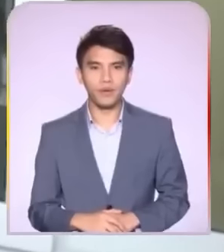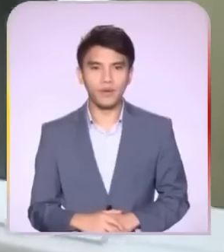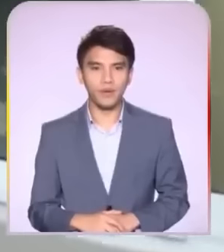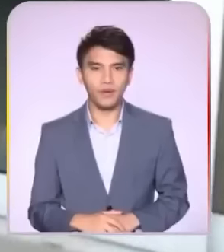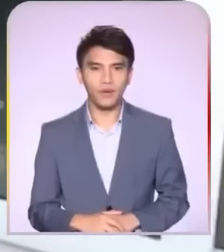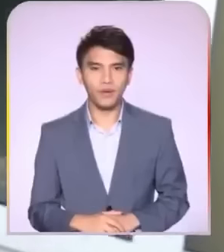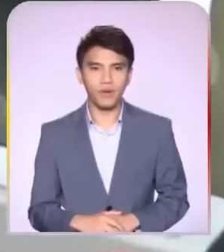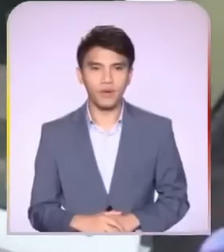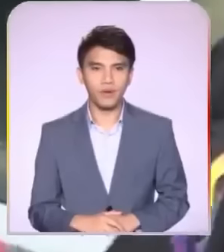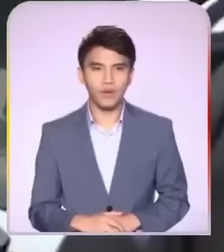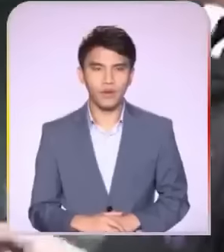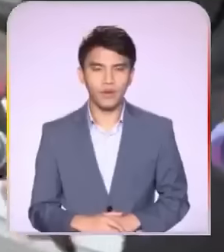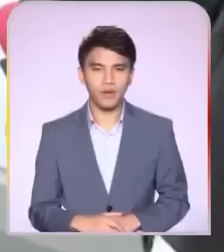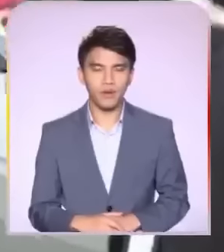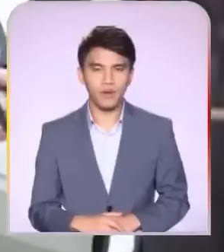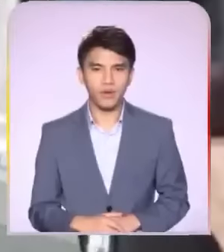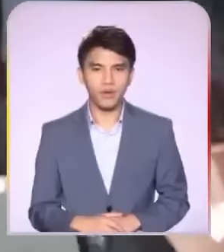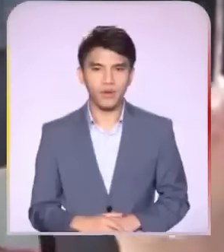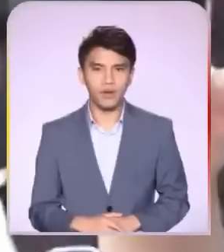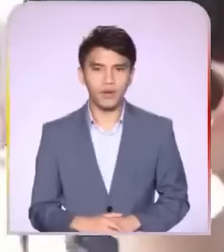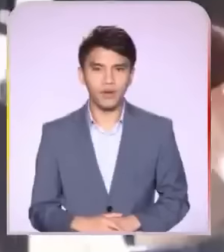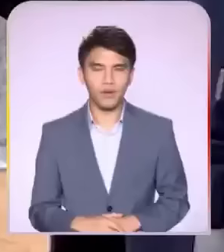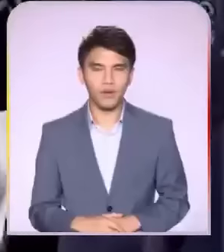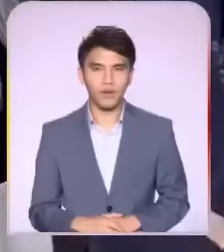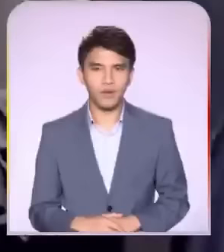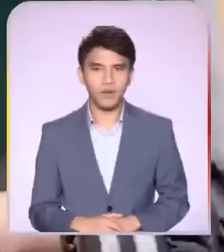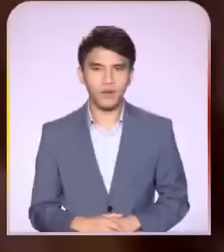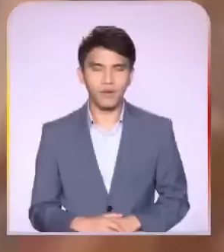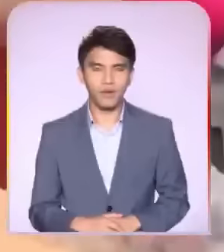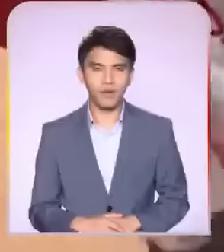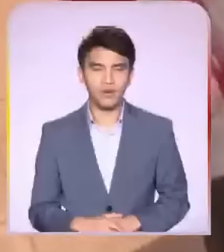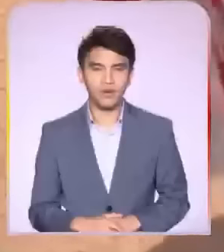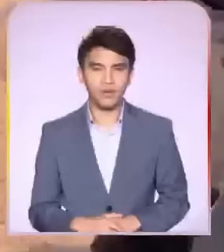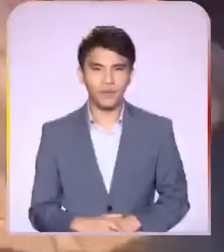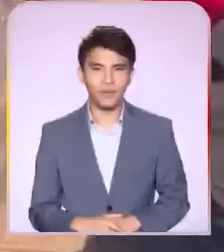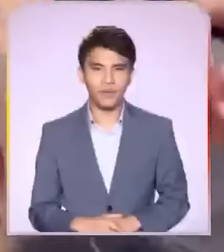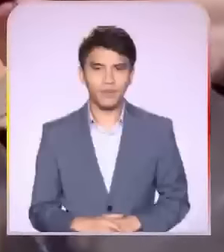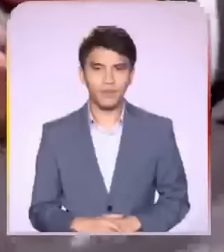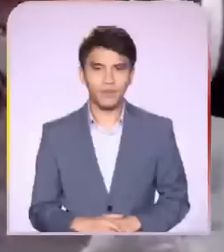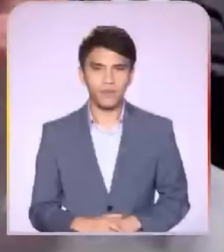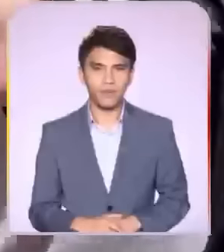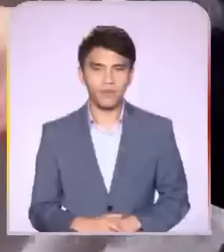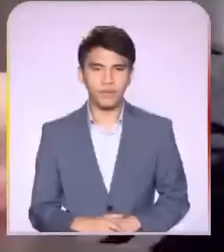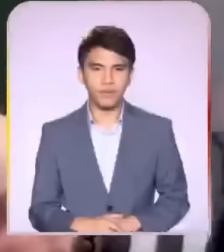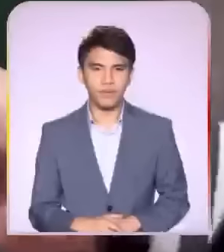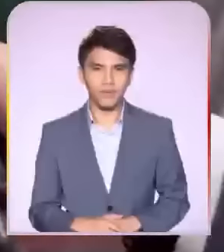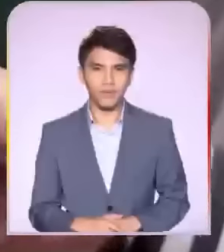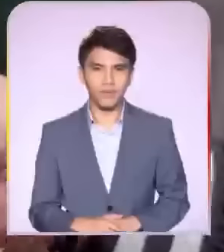ก็คือทิ้งเลยใช่ไหมพี่ทิ้ง เลยทิ้งเลยไม่รับก็ทิ้งเลยไม่ด